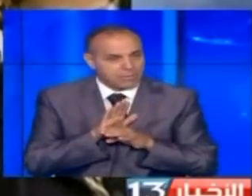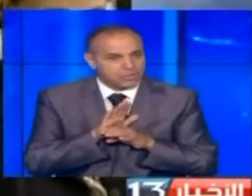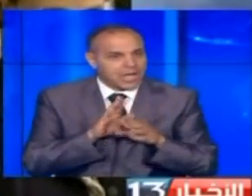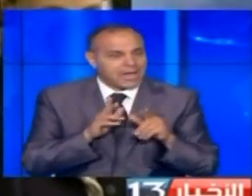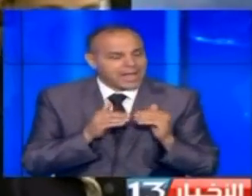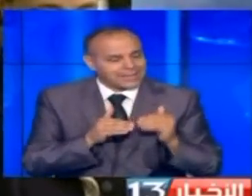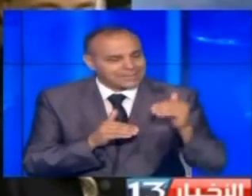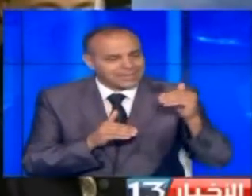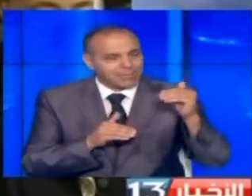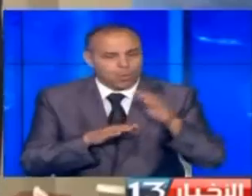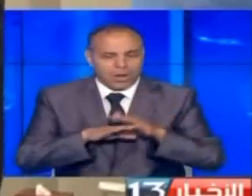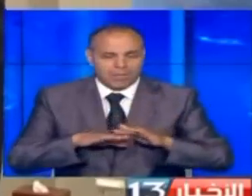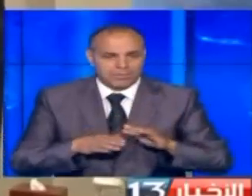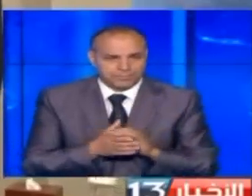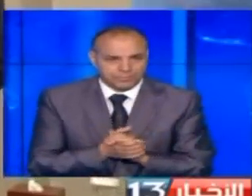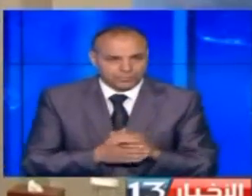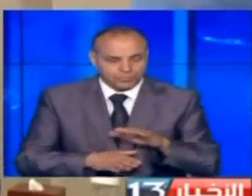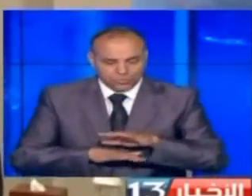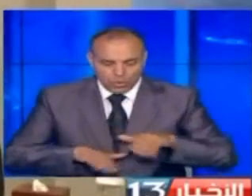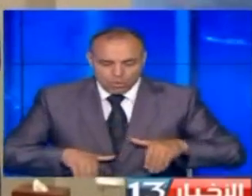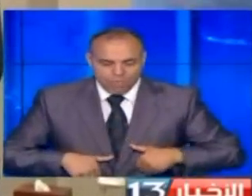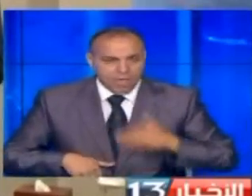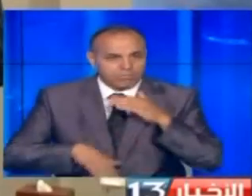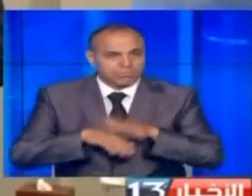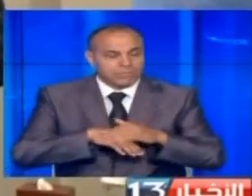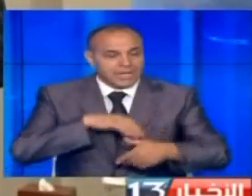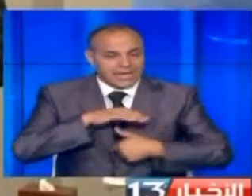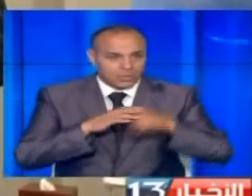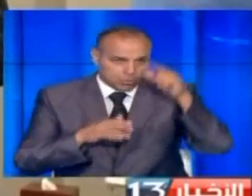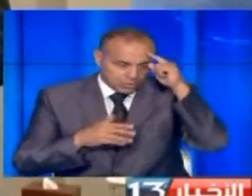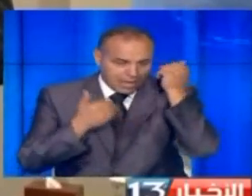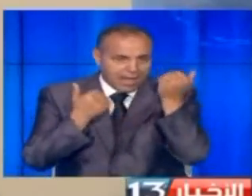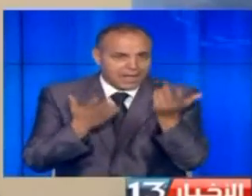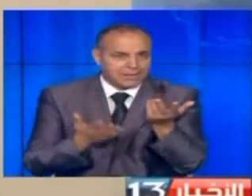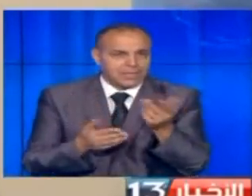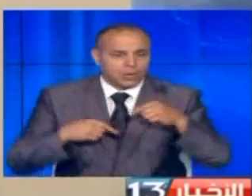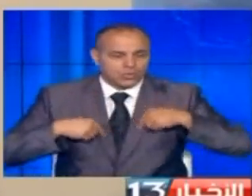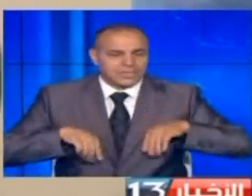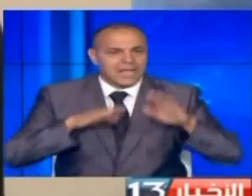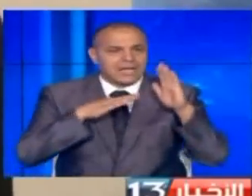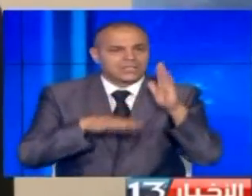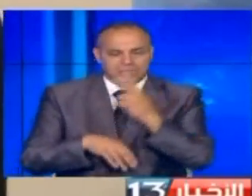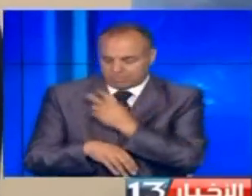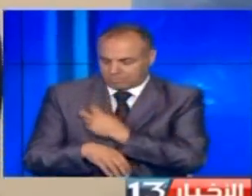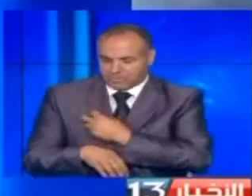أجل التنمية والأمن. واختتم الموكب بتوسيم رئيس الدولة عددا من إطارات وزارة الشؤون الخارجية.